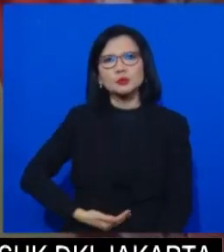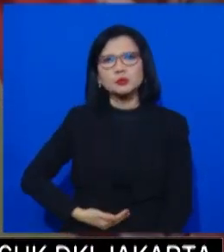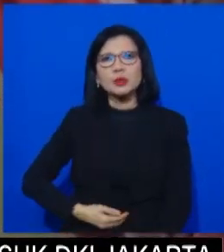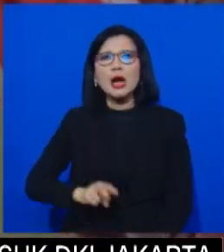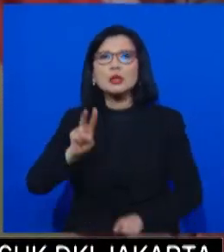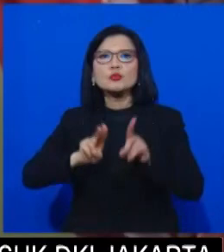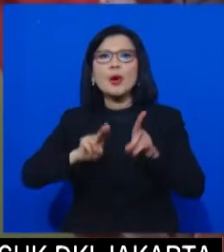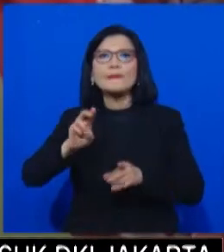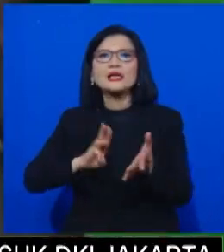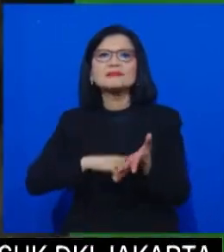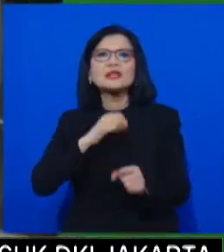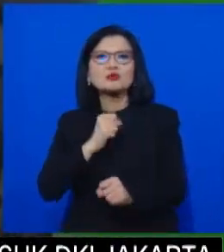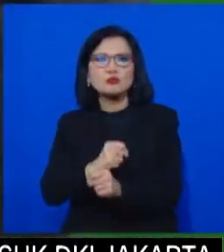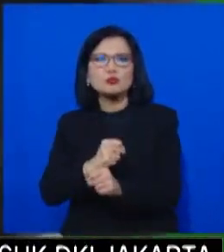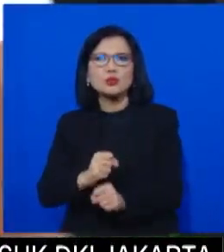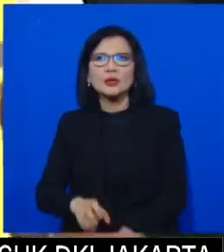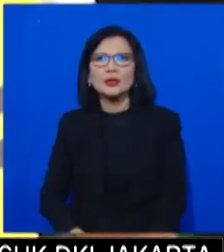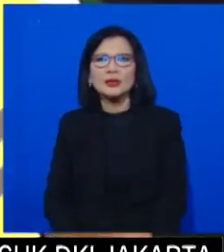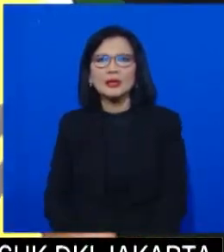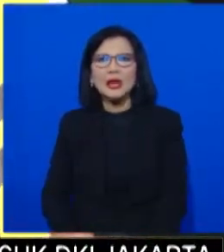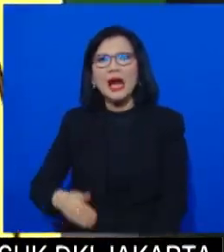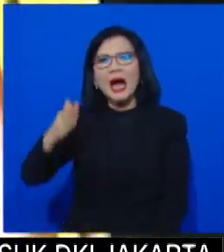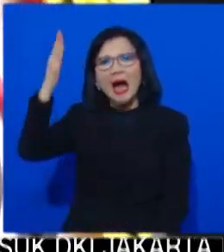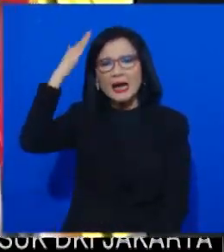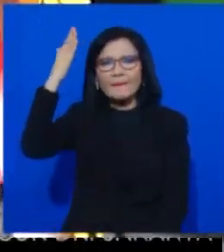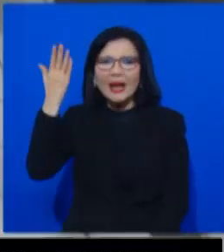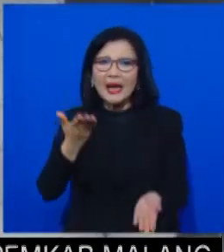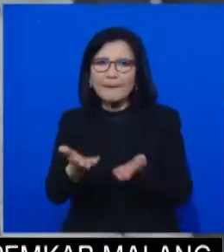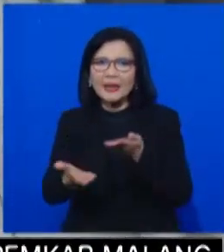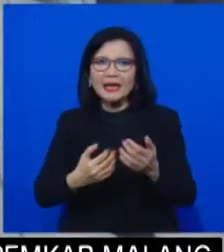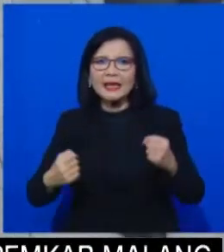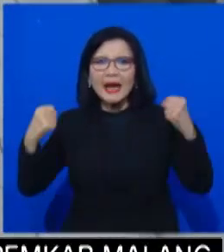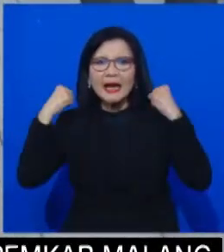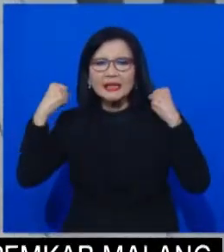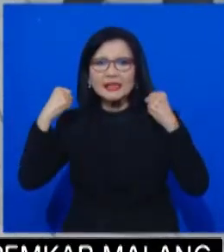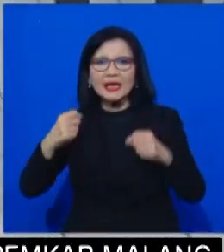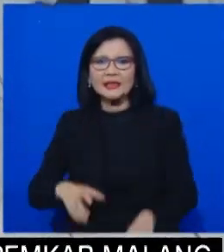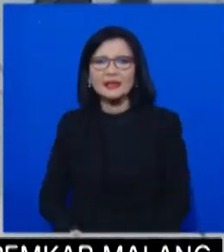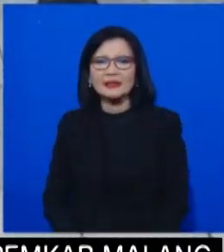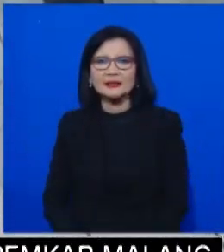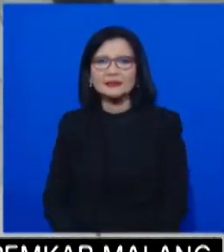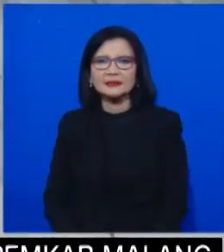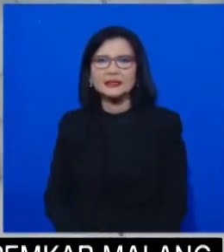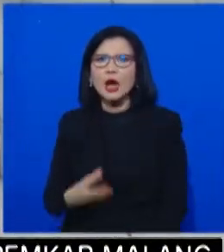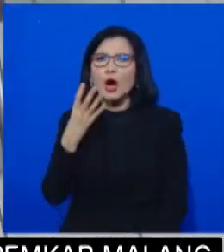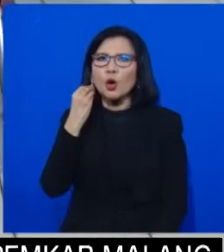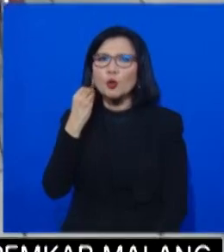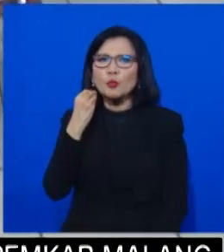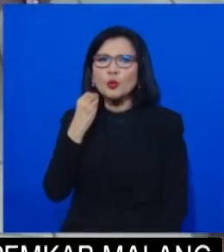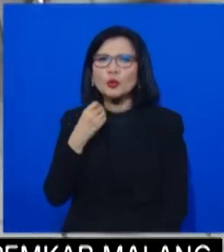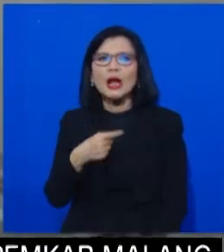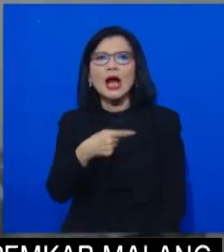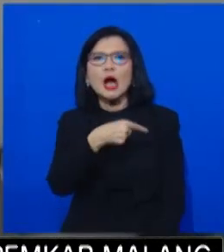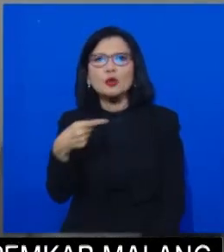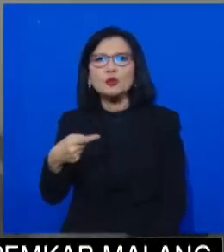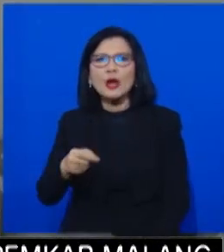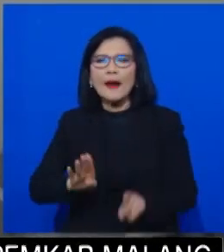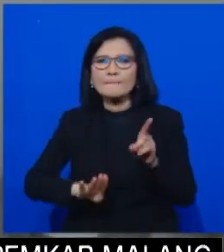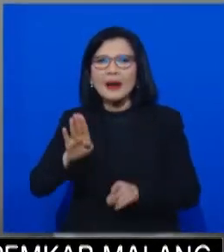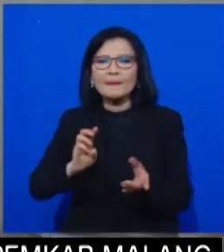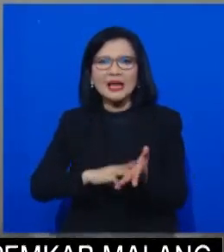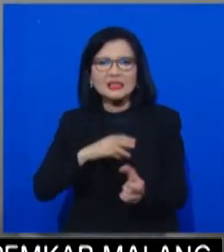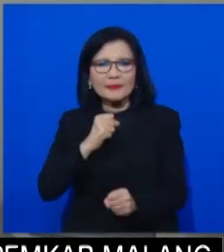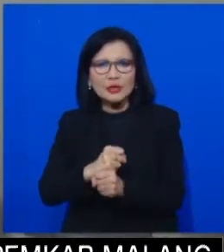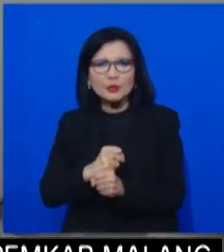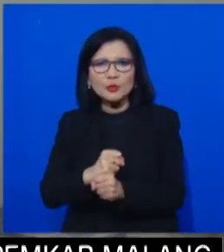12 minggu. Menurut Kepala Bidang Pelayanan Kesehatan Embarkasi, Surabaya, usia kehamilan kurang dari 14 minggu dan